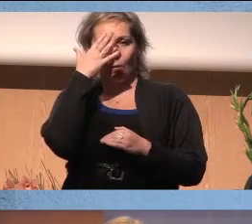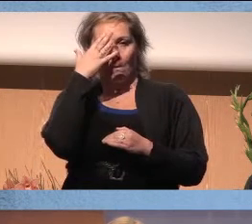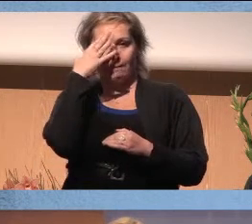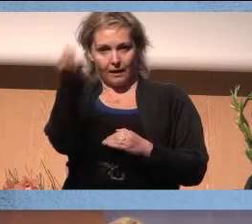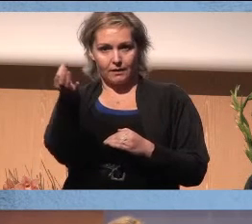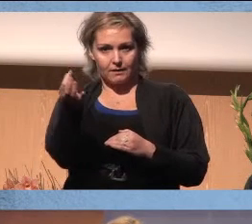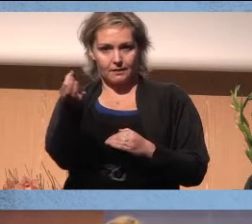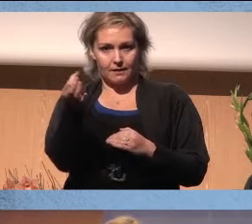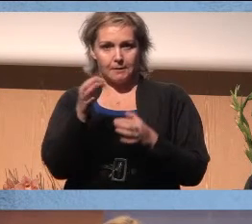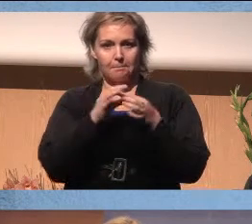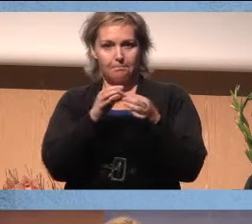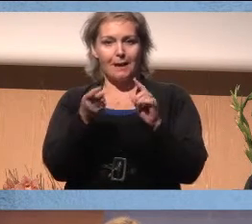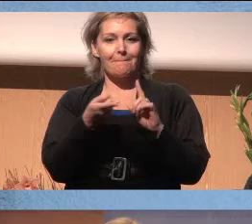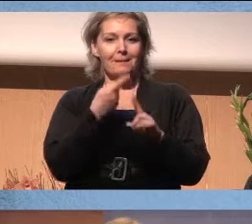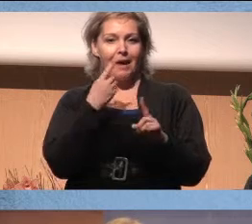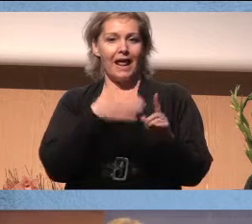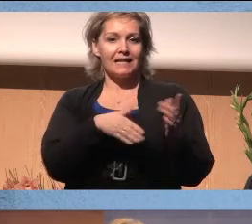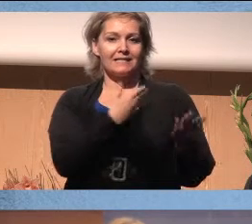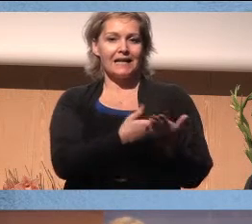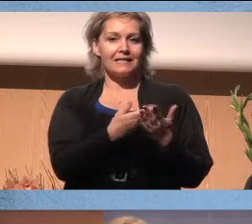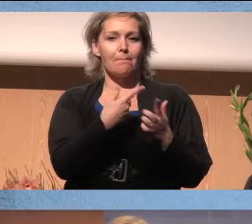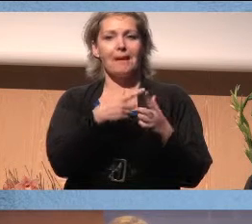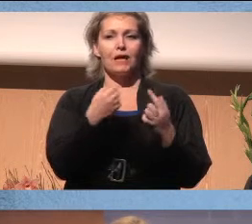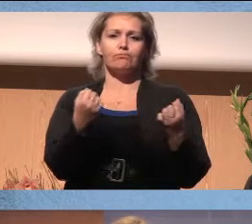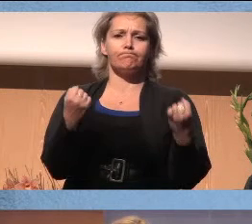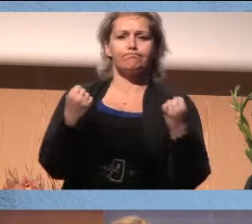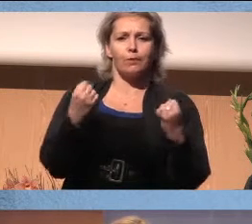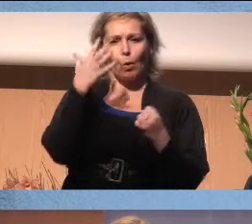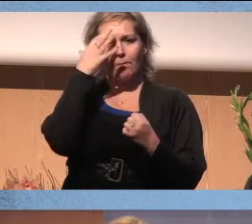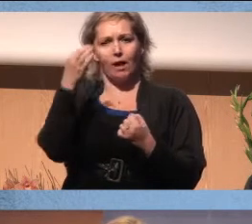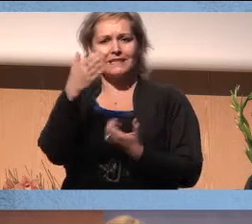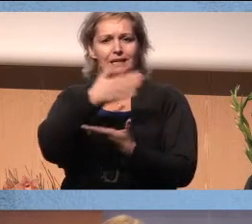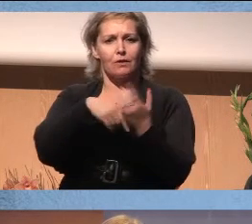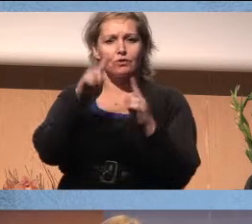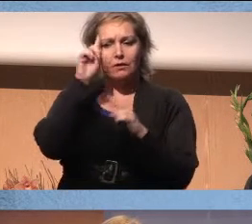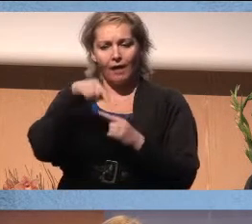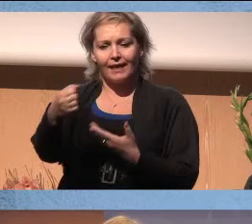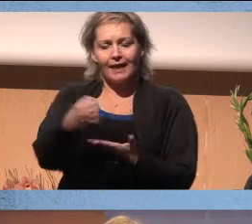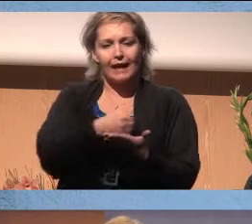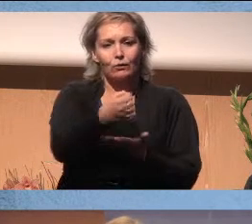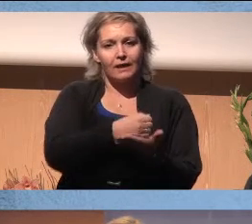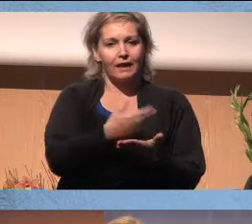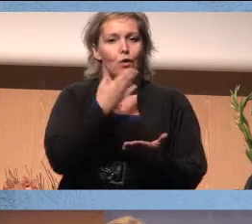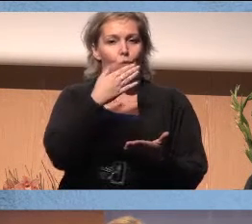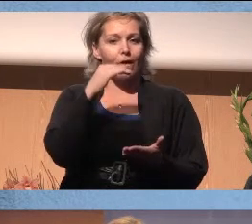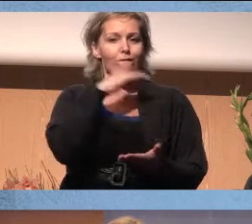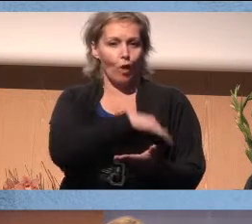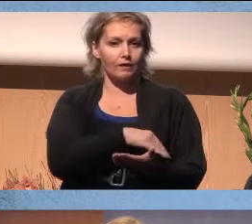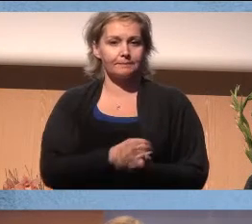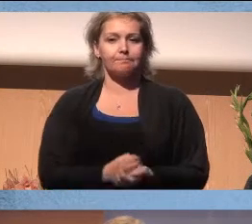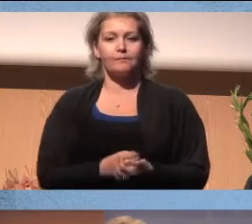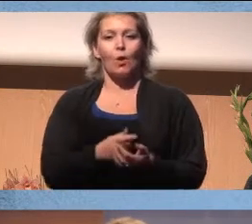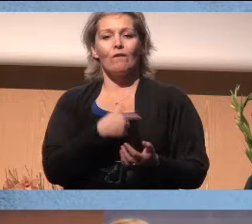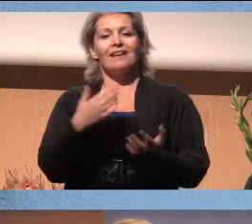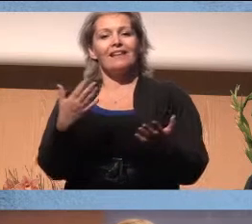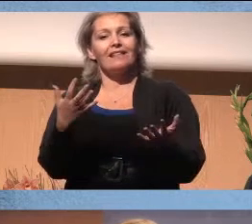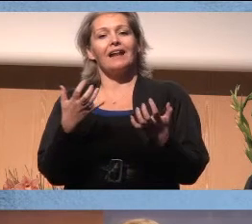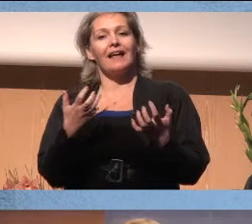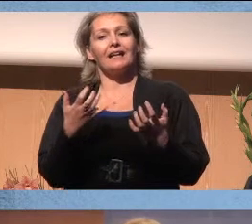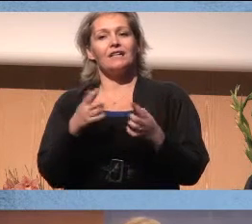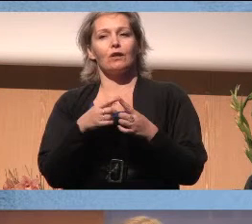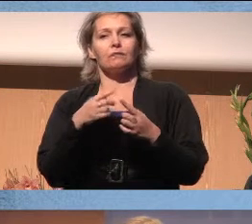kompetanse i primærhelsetjenestene. Vi trenger mer robuste kompetansemiljøer for å rekruttere gode folk. Og vi trenger